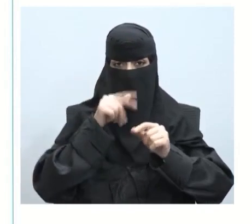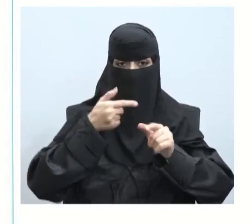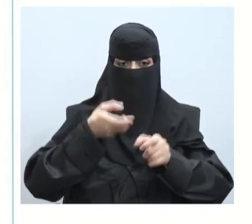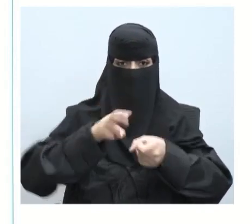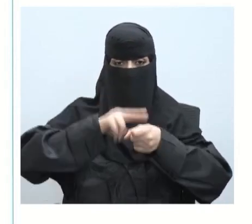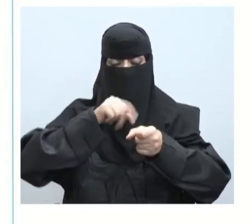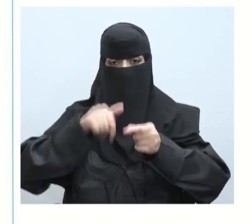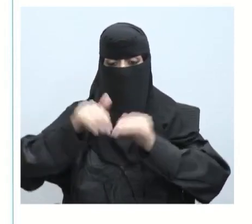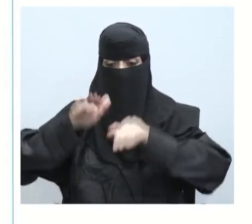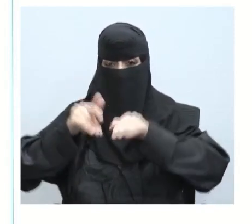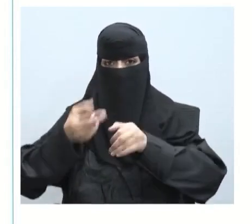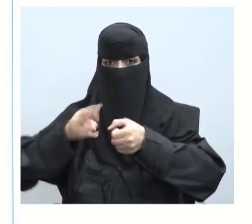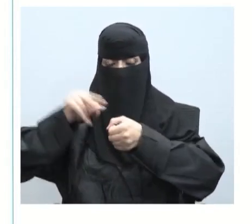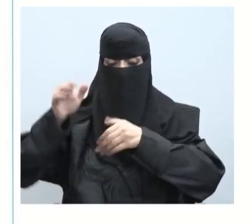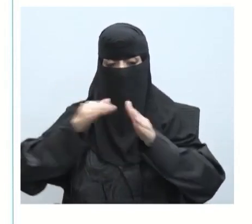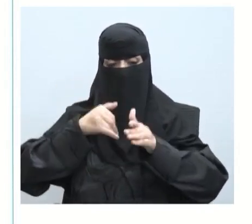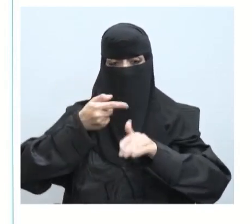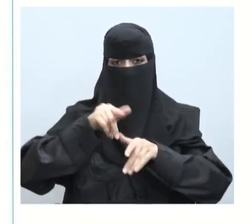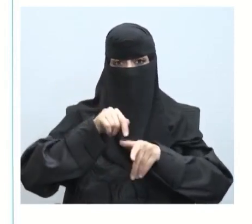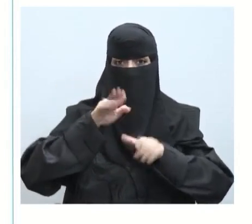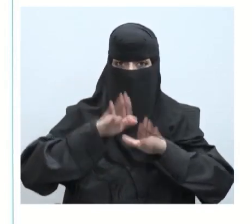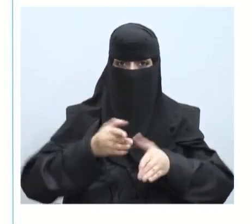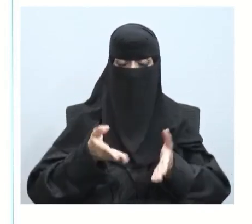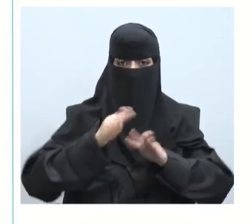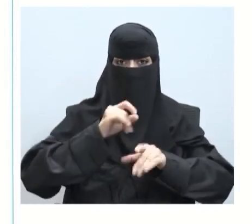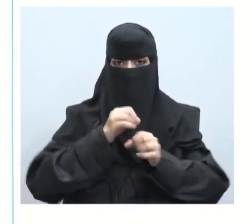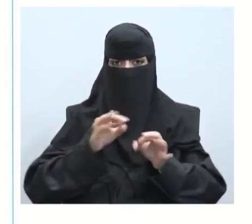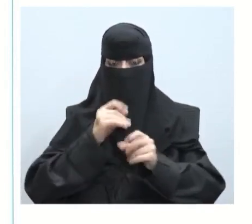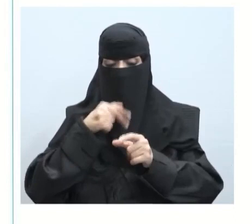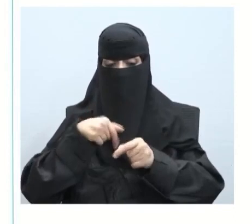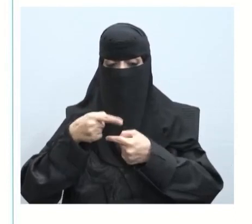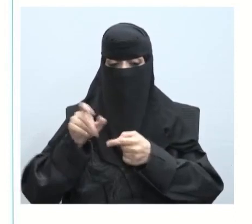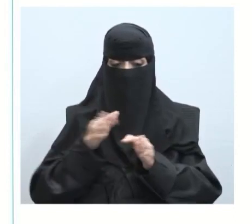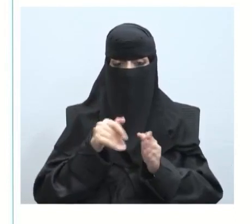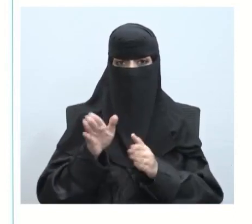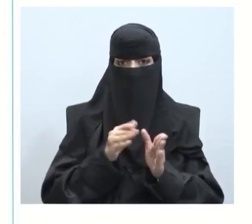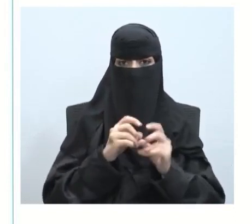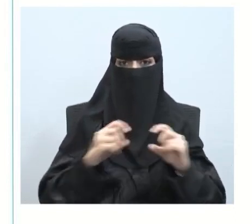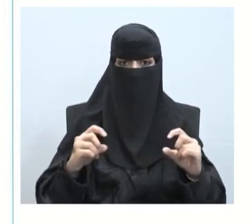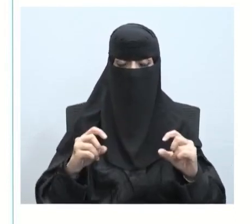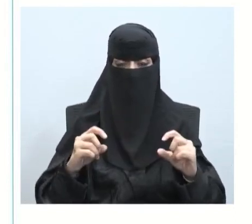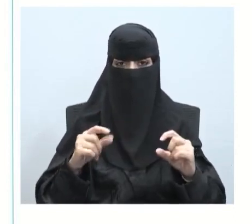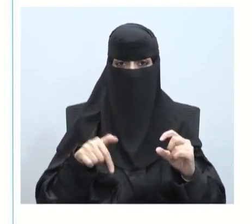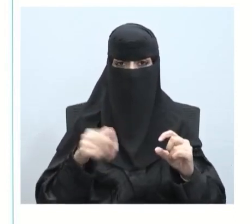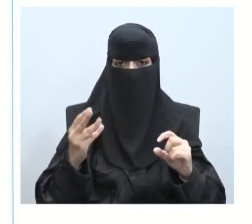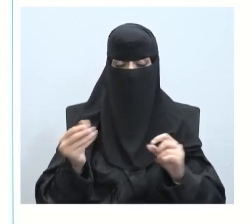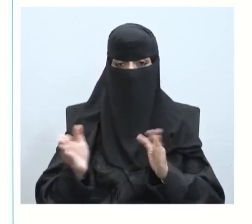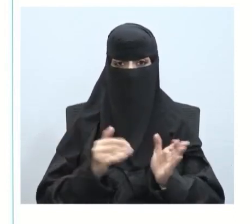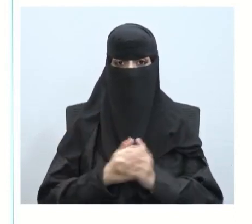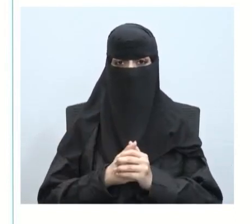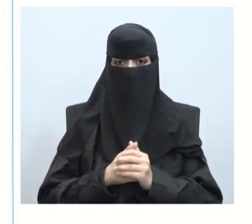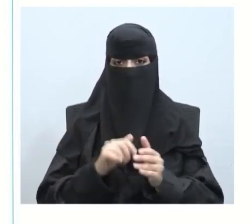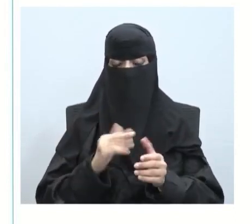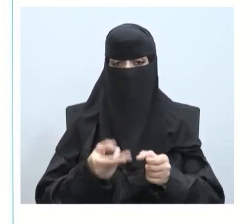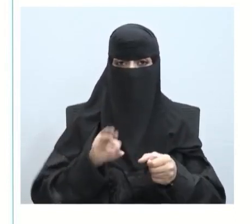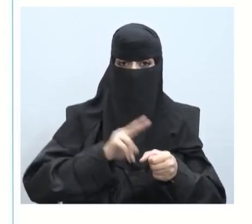أو إعادة تعيين قيم الدالة garbage drops، أيضا can full يساوي false لـ clear can full أو